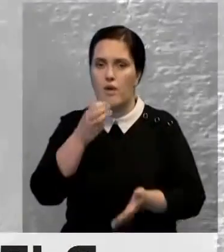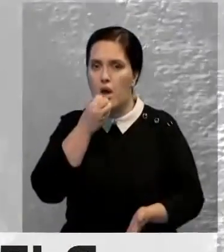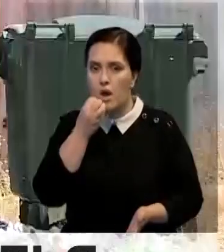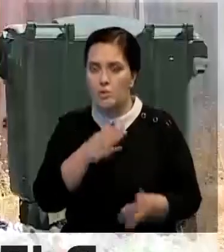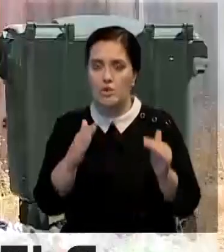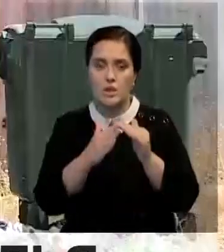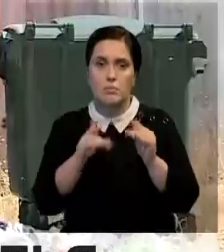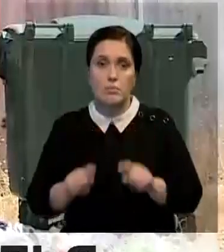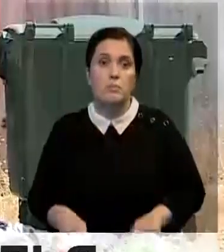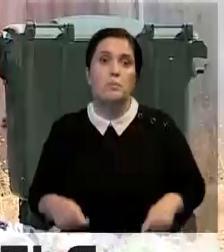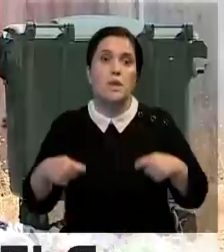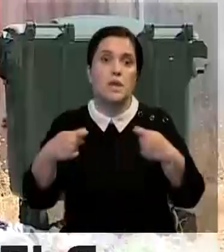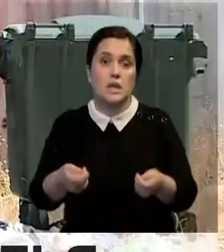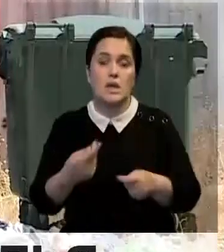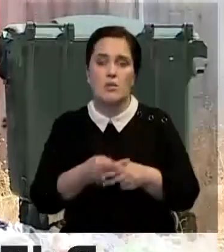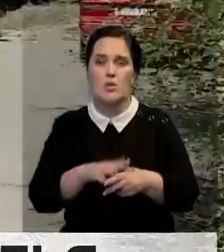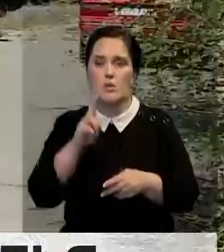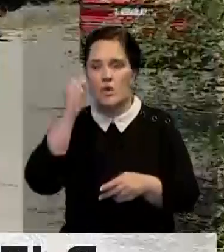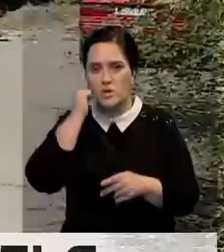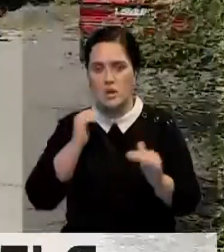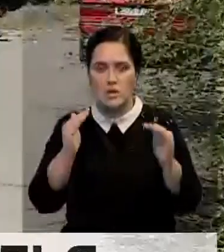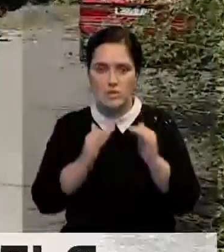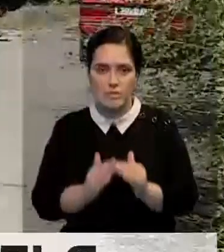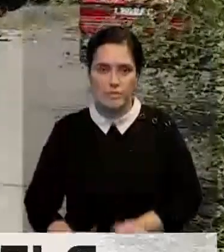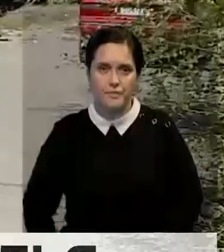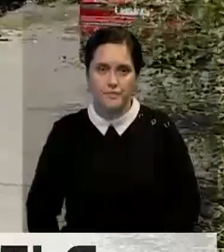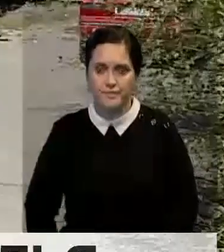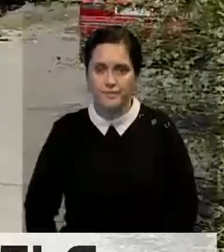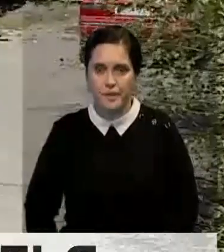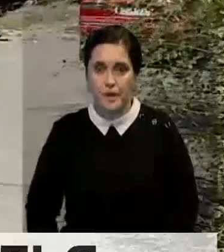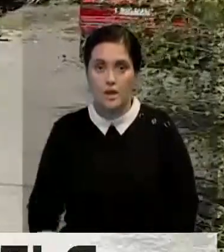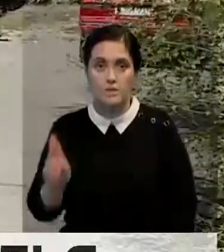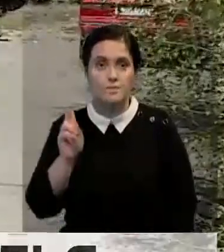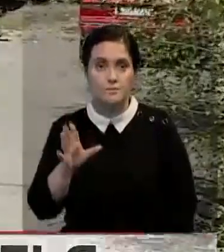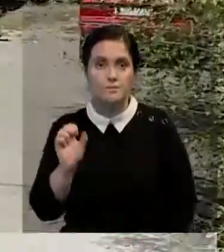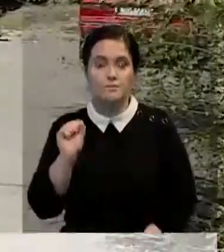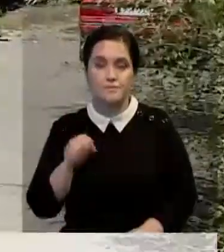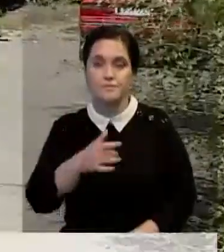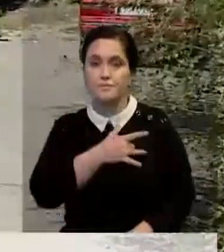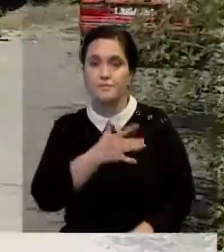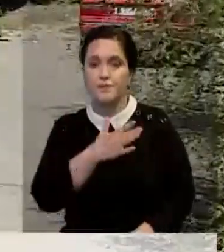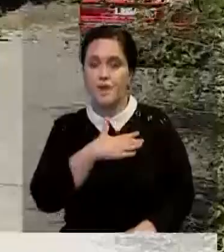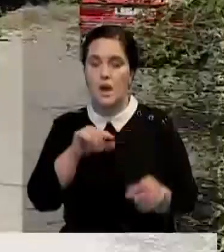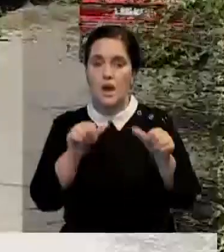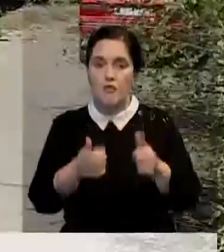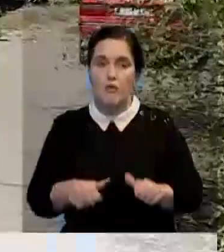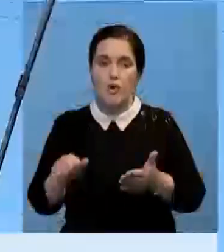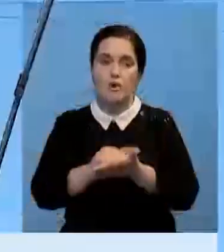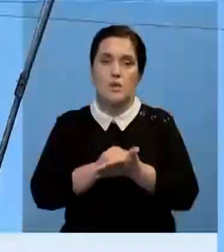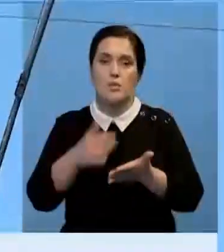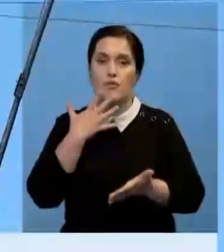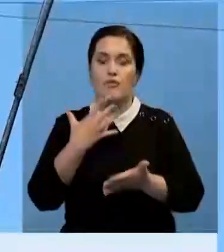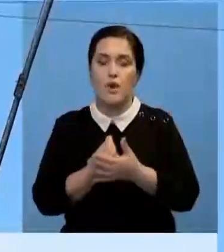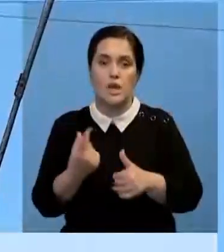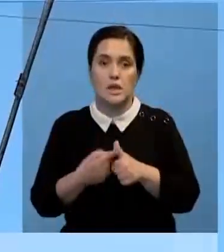домах и передают их жителям аварийных. Эти квартиры люди могут приватизировать и оформить документы на свое